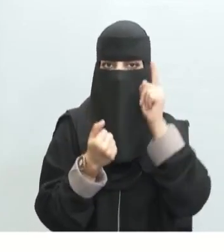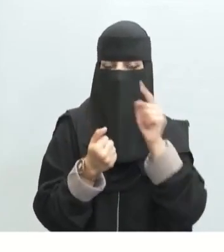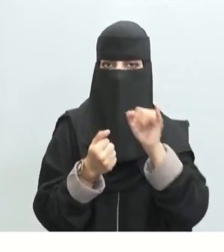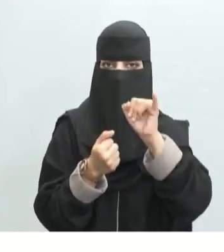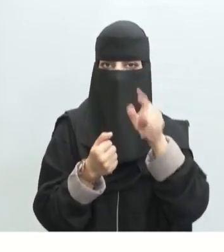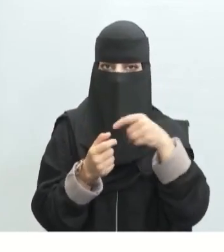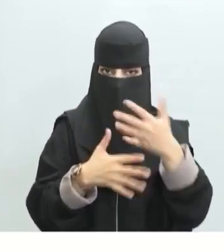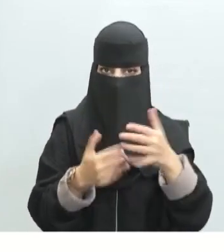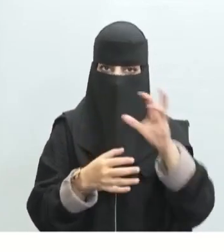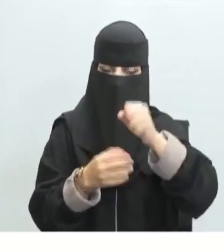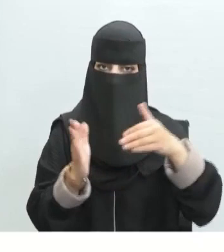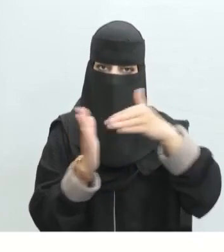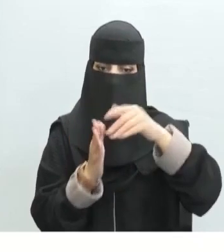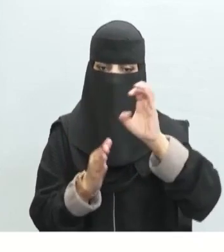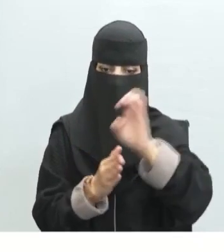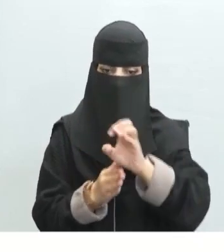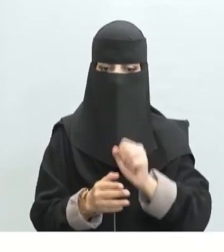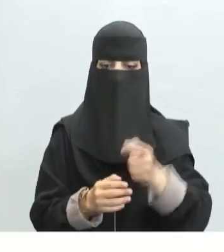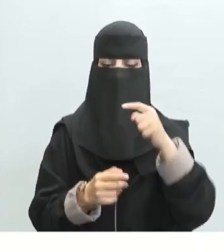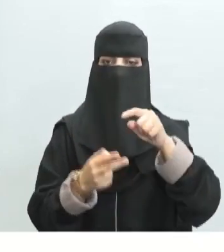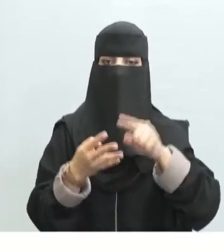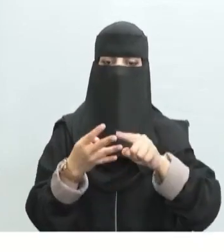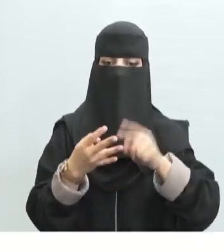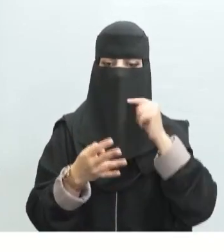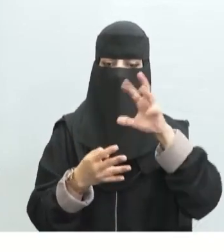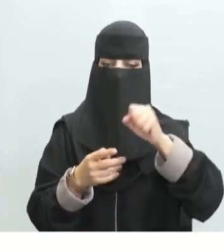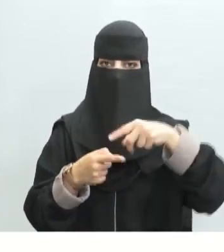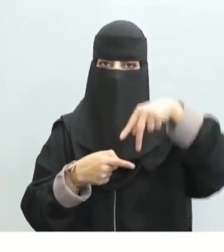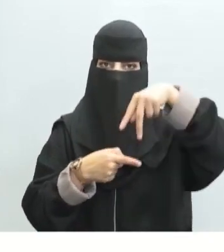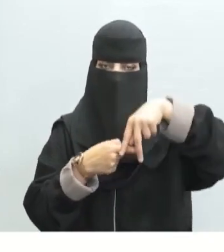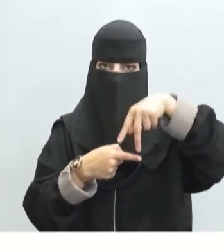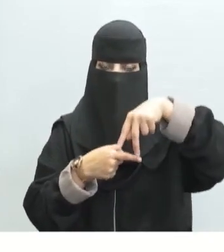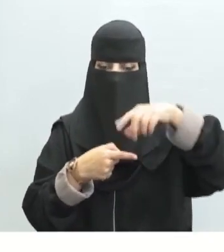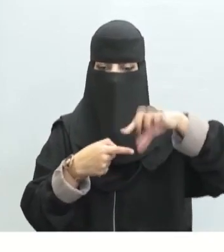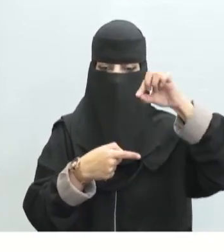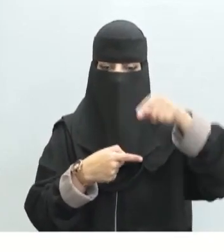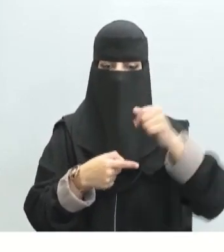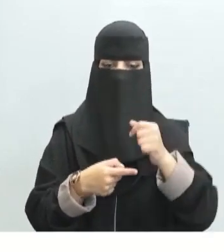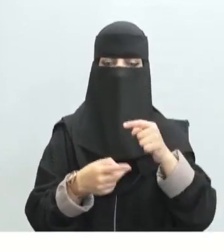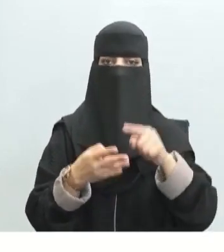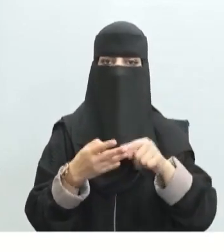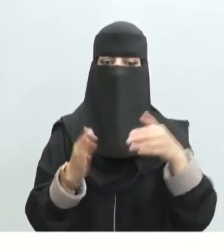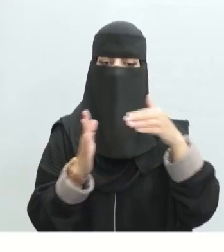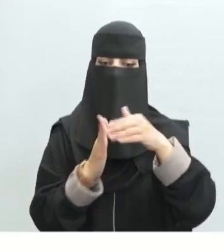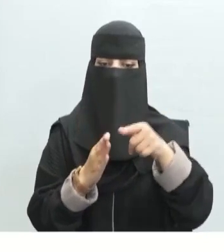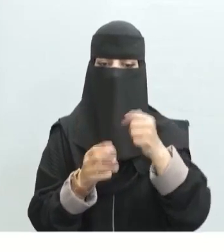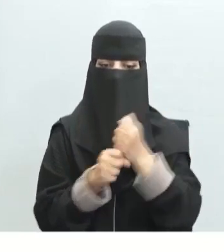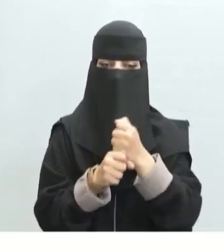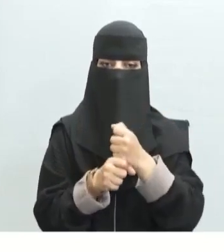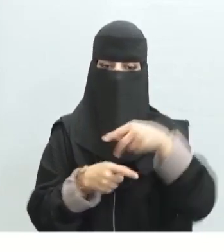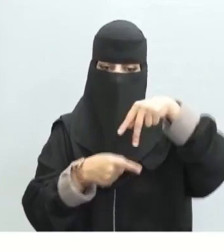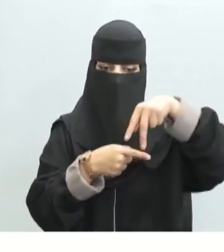عندنا عن طول الضلع المجهول ثم سنتكلم عن ايجاد زاويه مجهوله في المثلث ونختم باستعمال